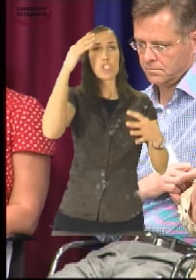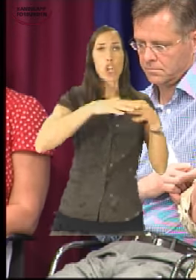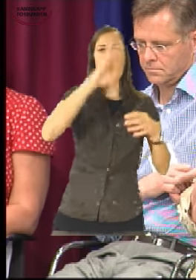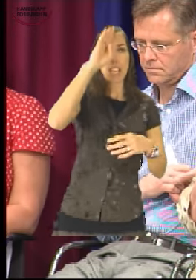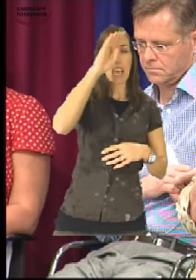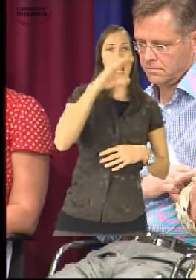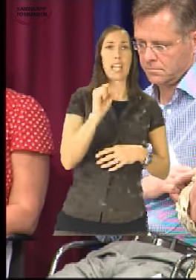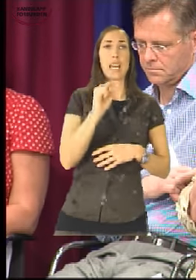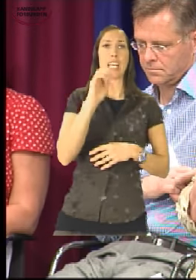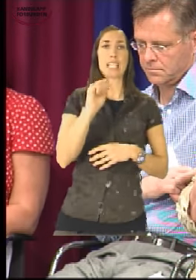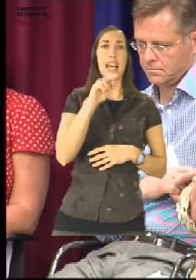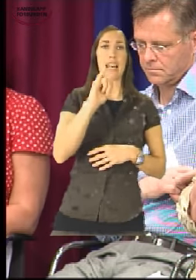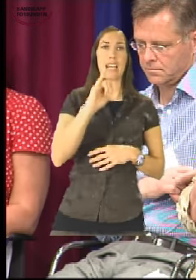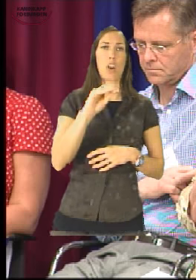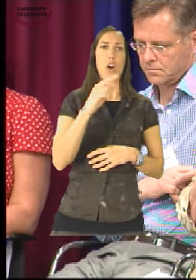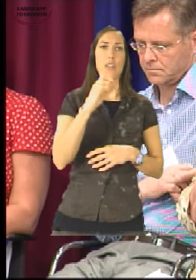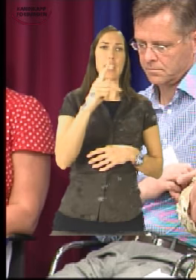geriatriker,